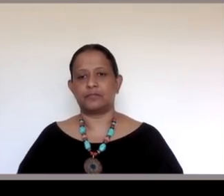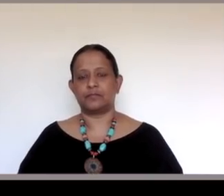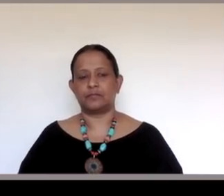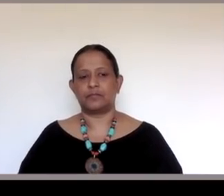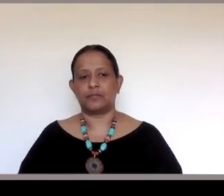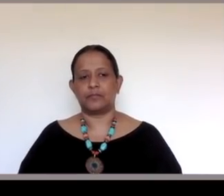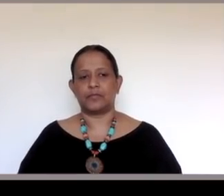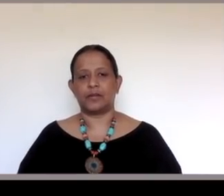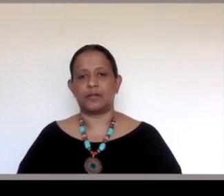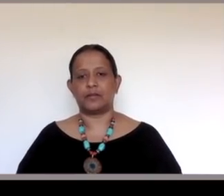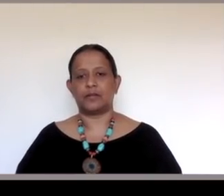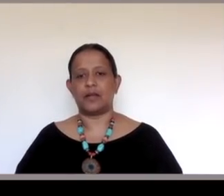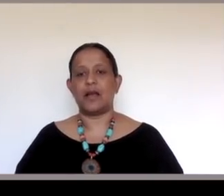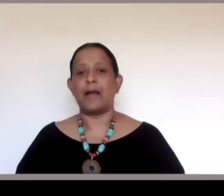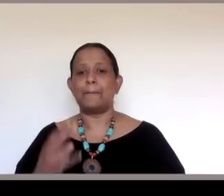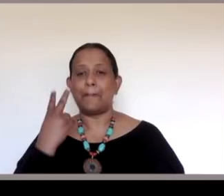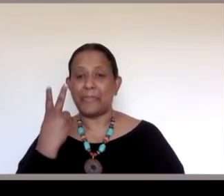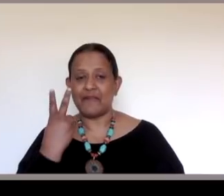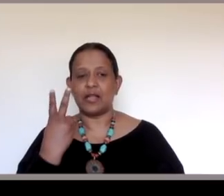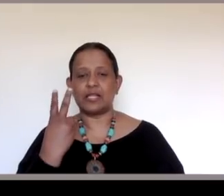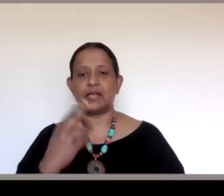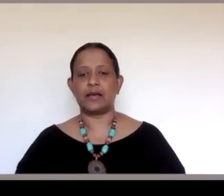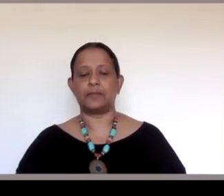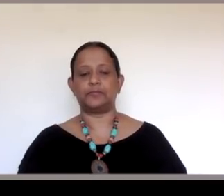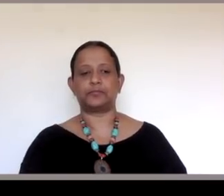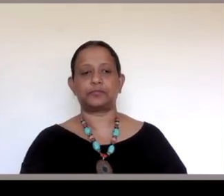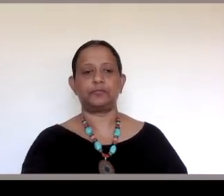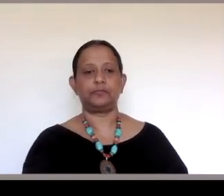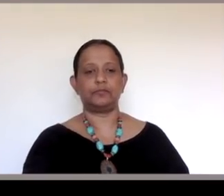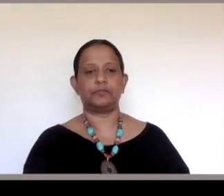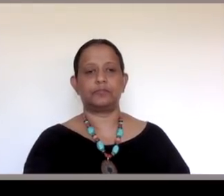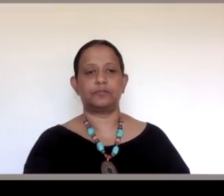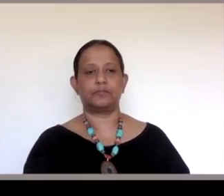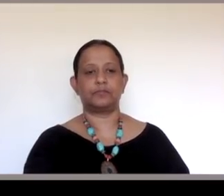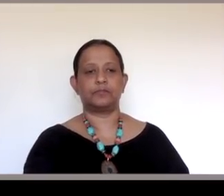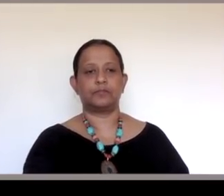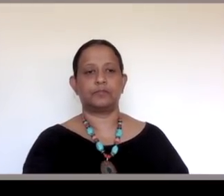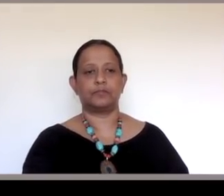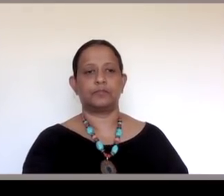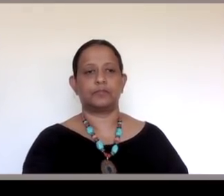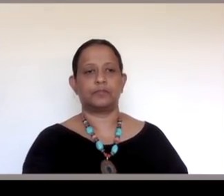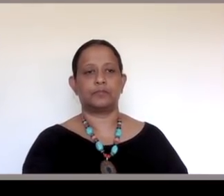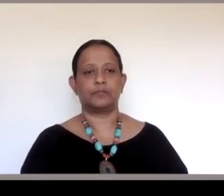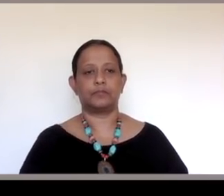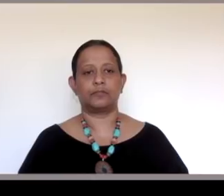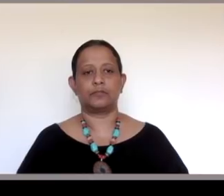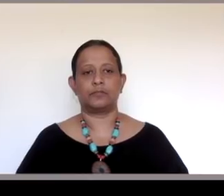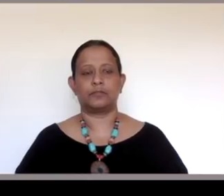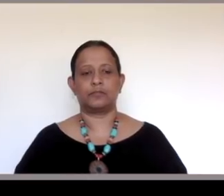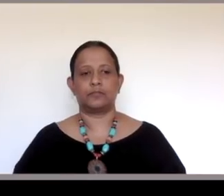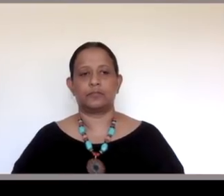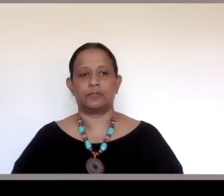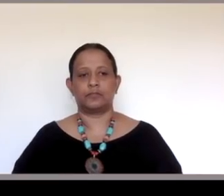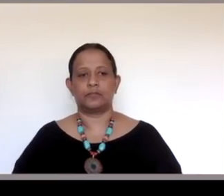மகிழ்ச்சியாய் இருப்பதை குறித்து சொலமன் என்ன சொல்லுகிறார் தேசனாகாரிய தேகே துணே கேனவா பிரசங்கி 2 3 இல் சொல்லப்படுகிறது வைன்